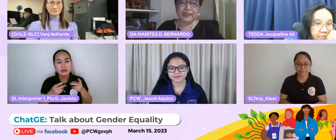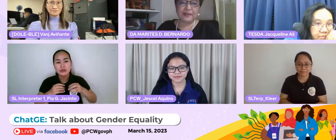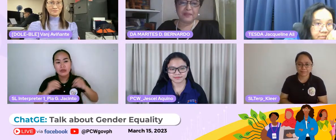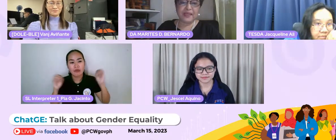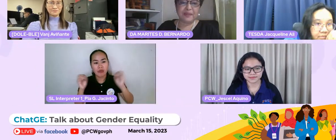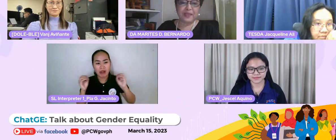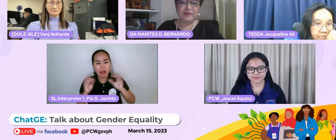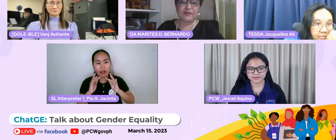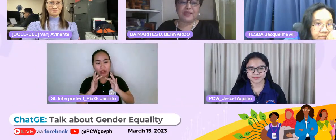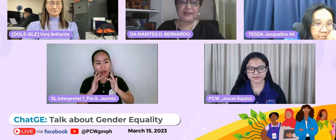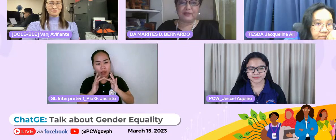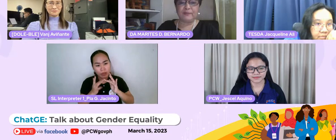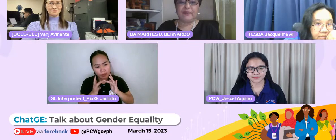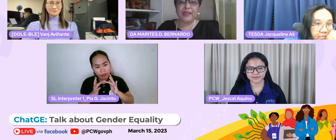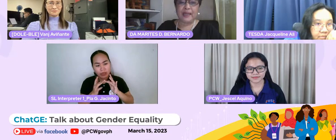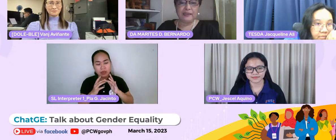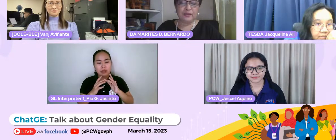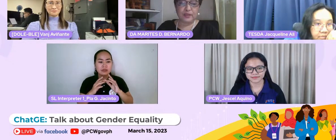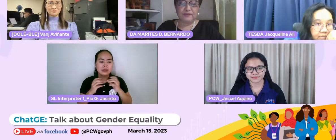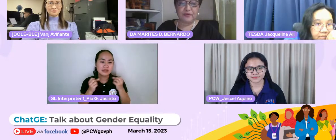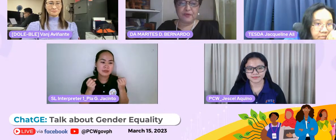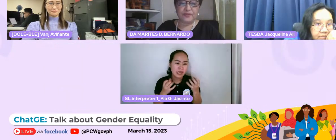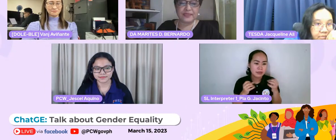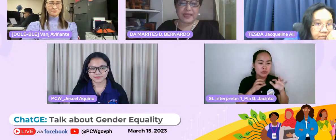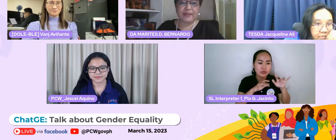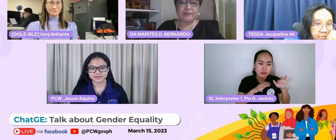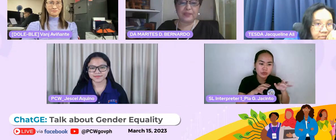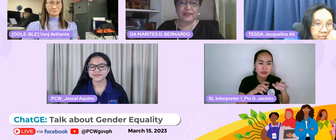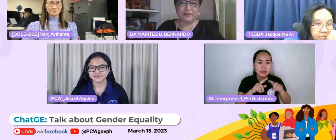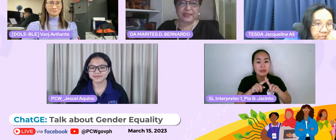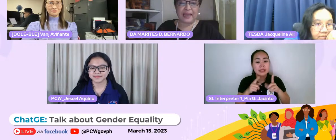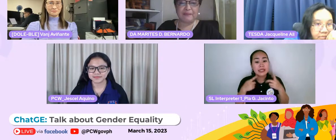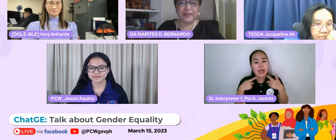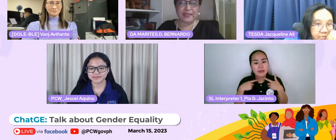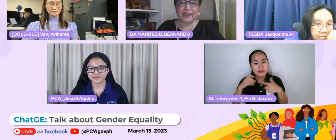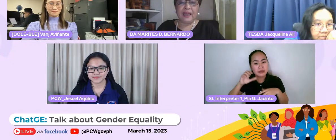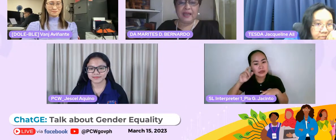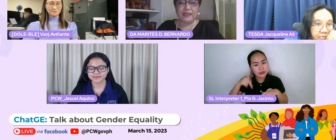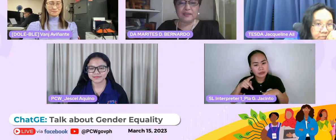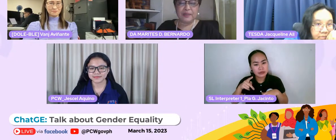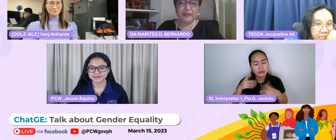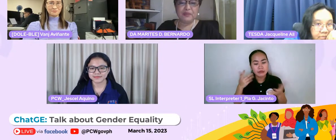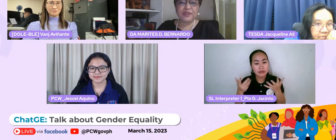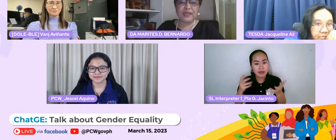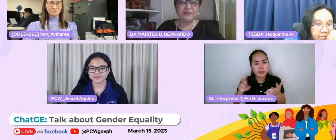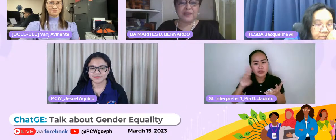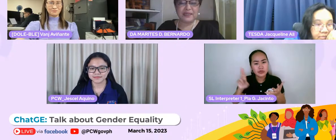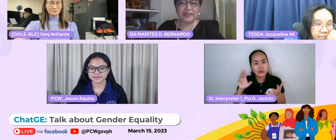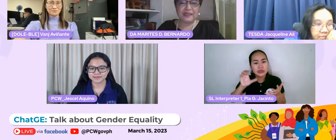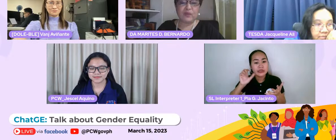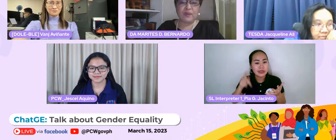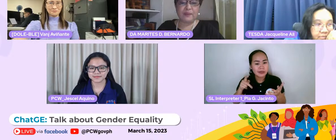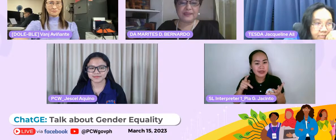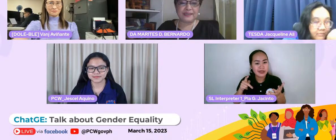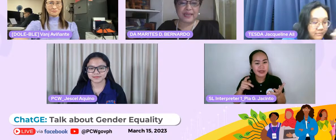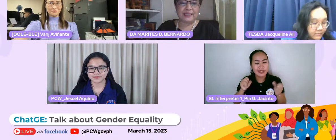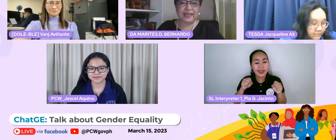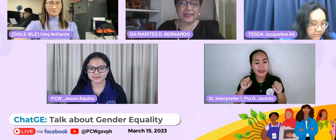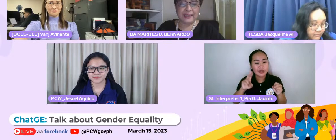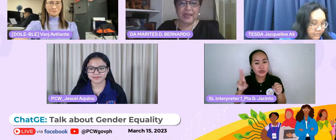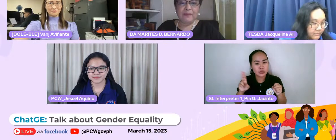merong karamihan merong Android phones na pwedeng magamit. So meron po tayong mga